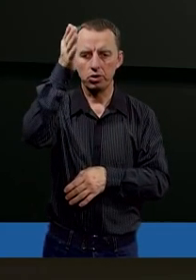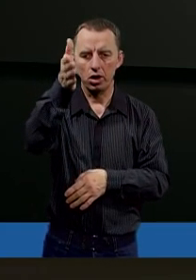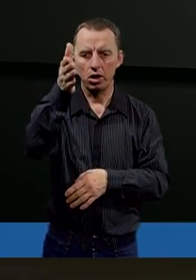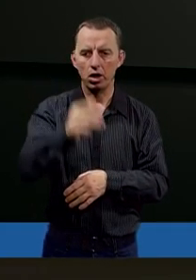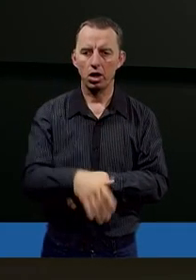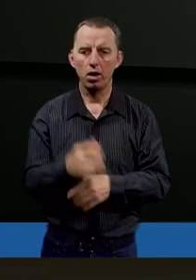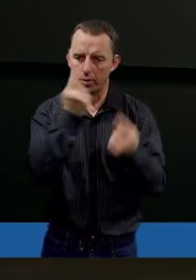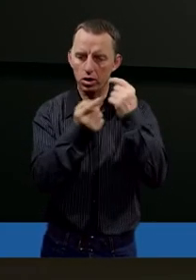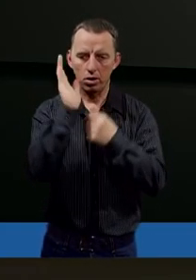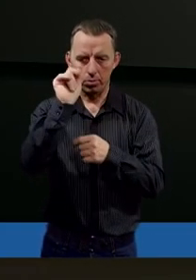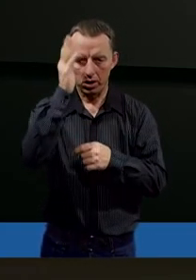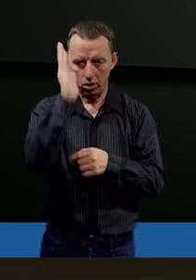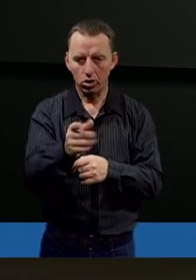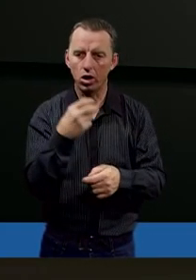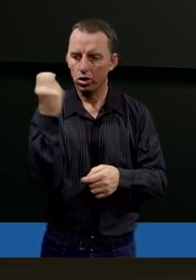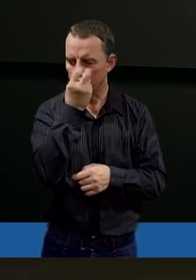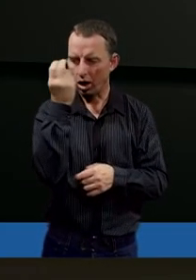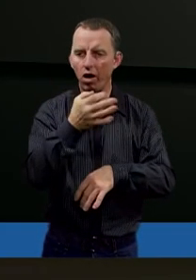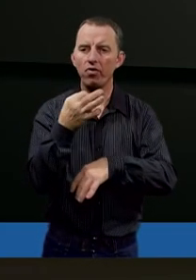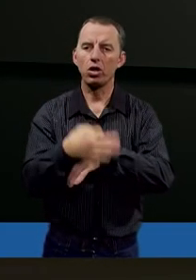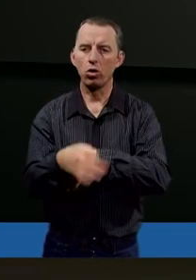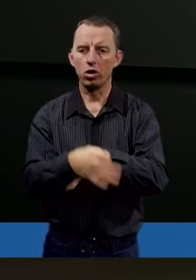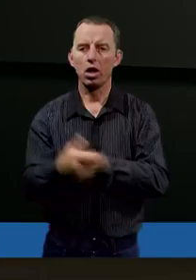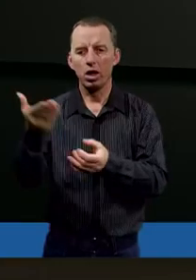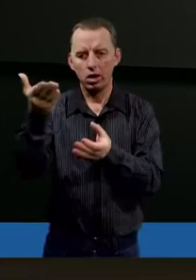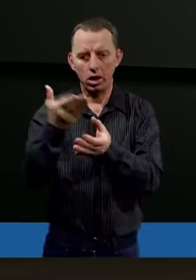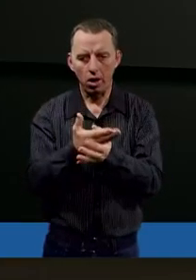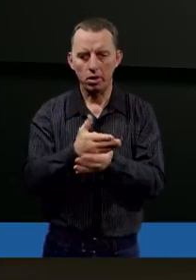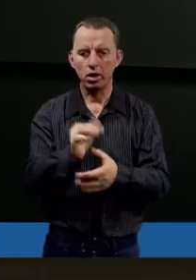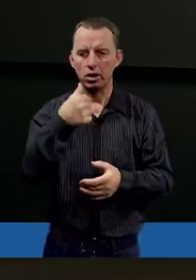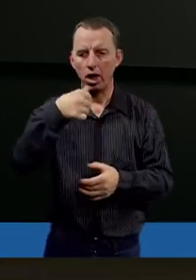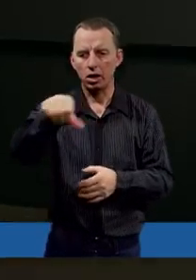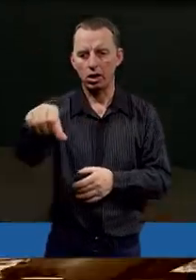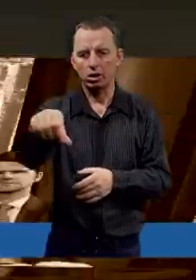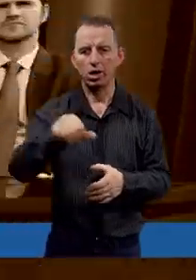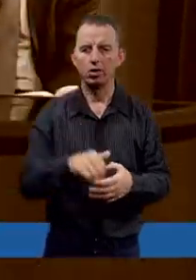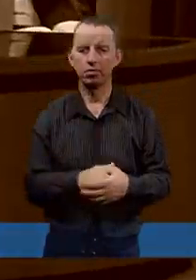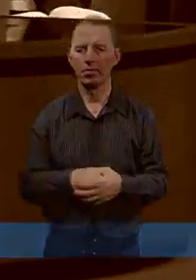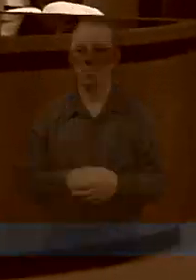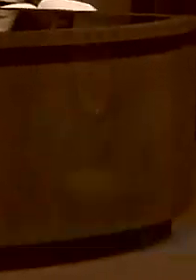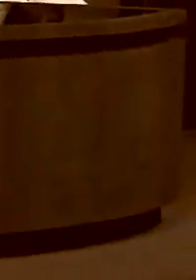Myślę, że będzie to ciekawe studium. Zapraszam za tydzień.